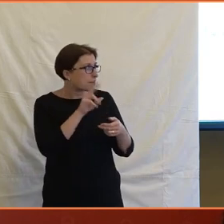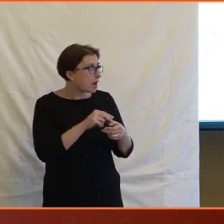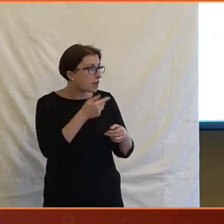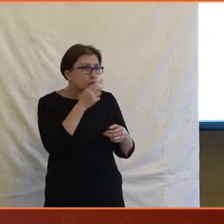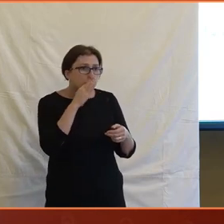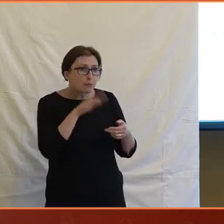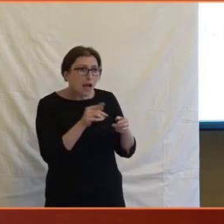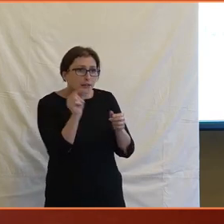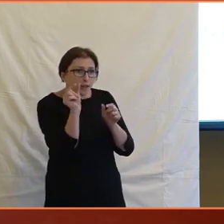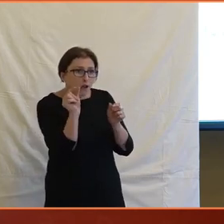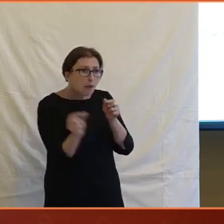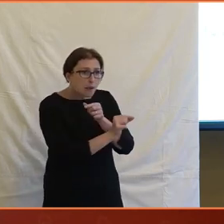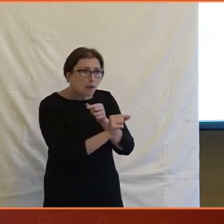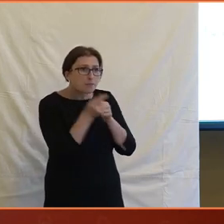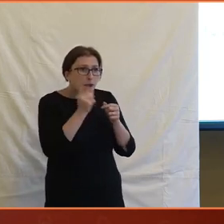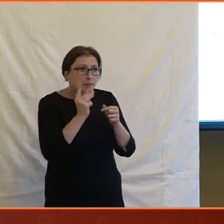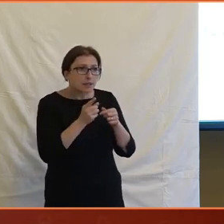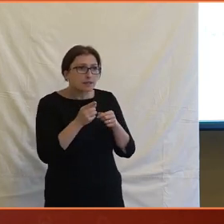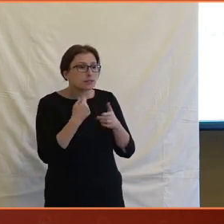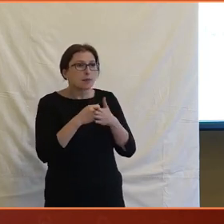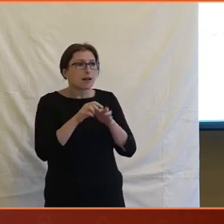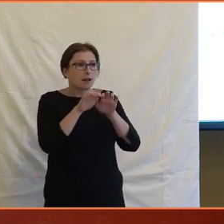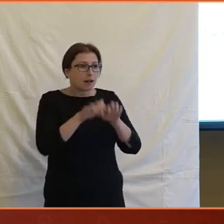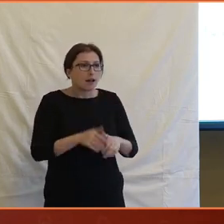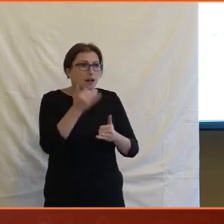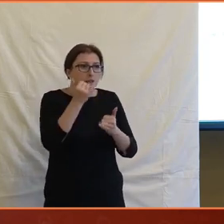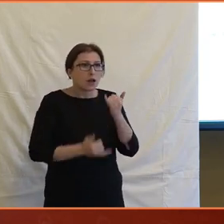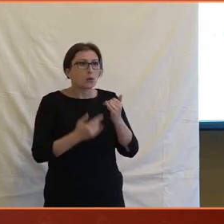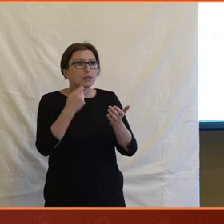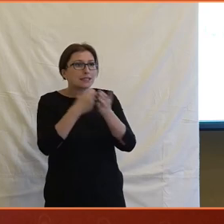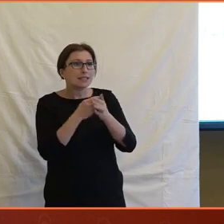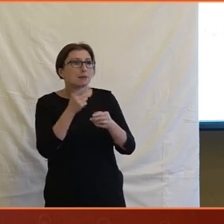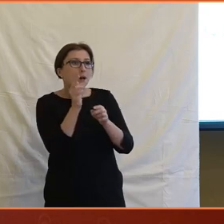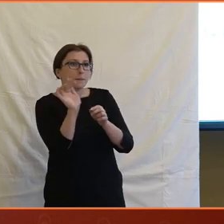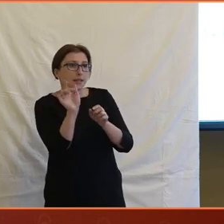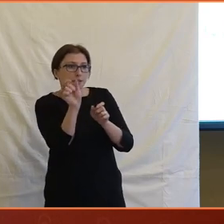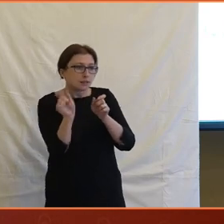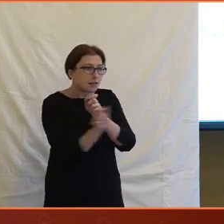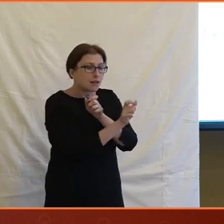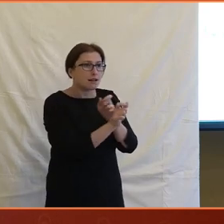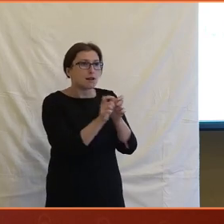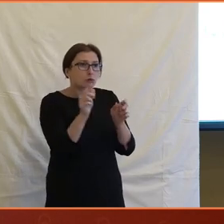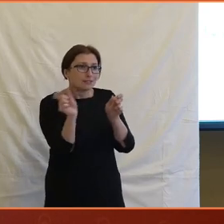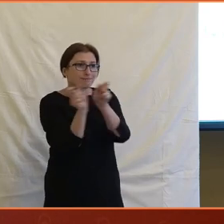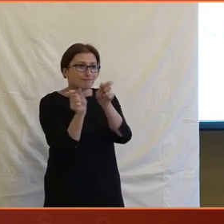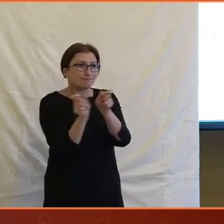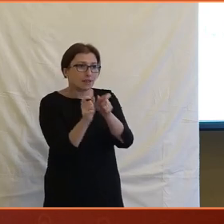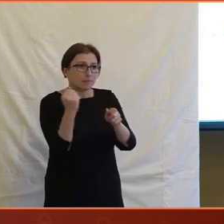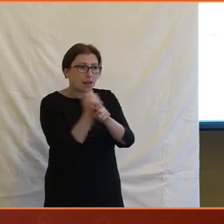nezalomitelnou mezeru, tak se naučí psát jako nezalomitelné mezery a podobné detaily, z kterých se ale pak skládá